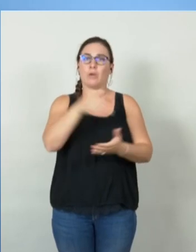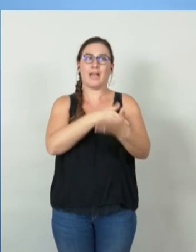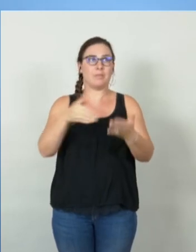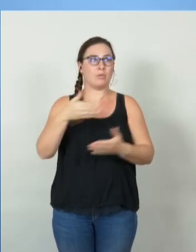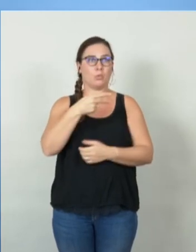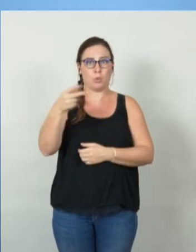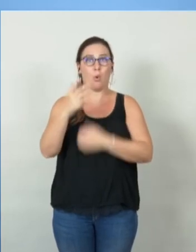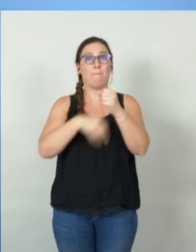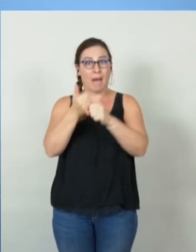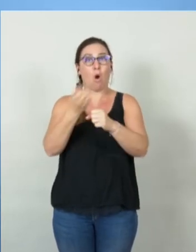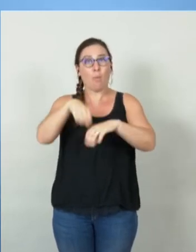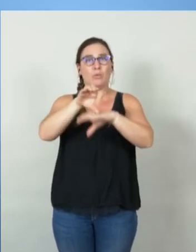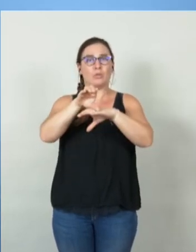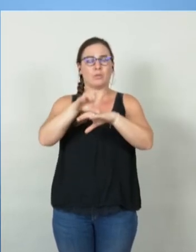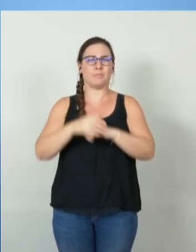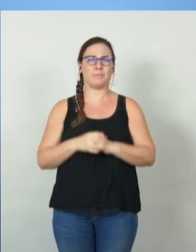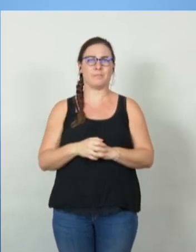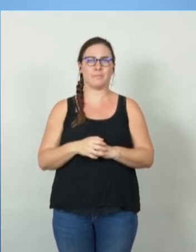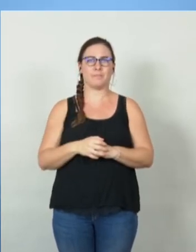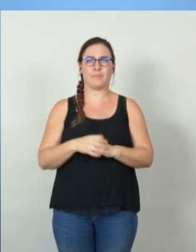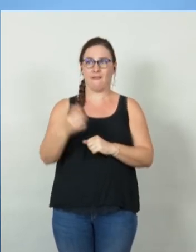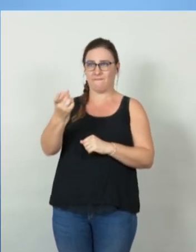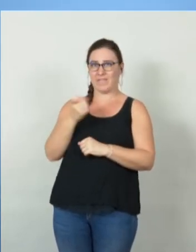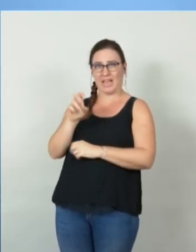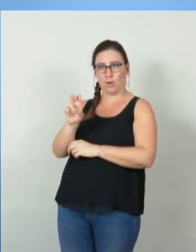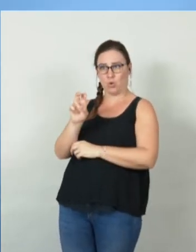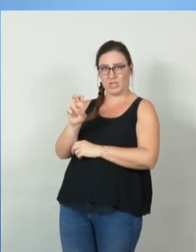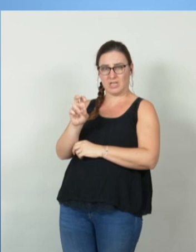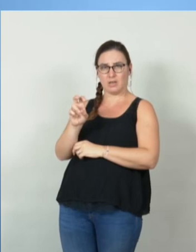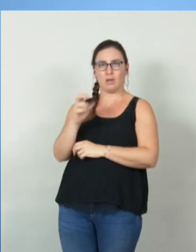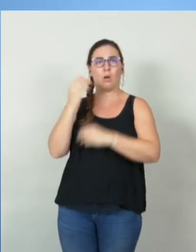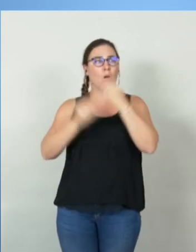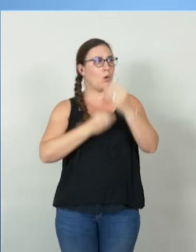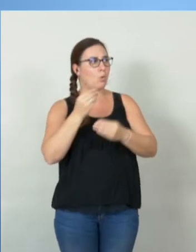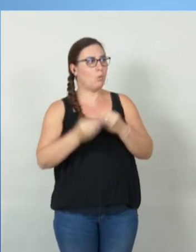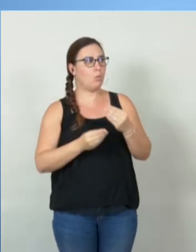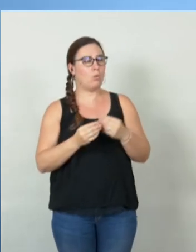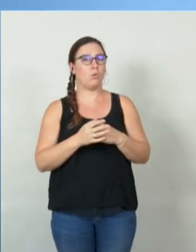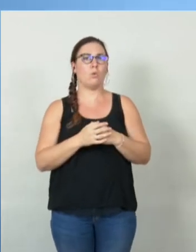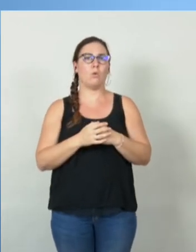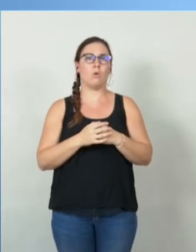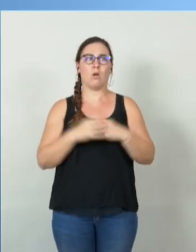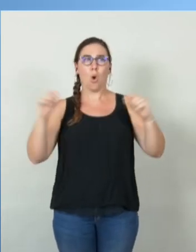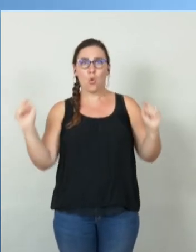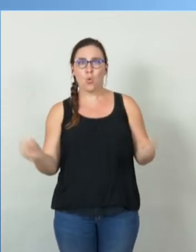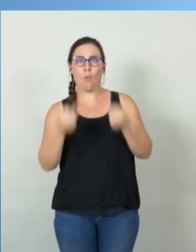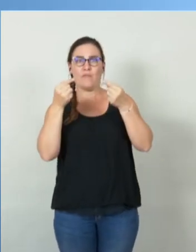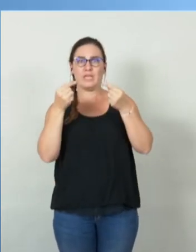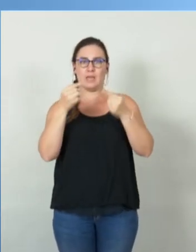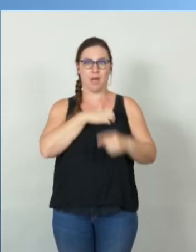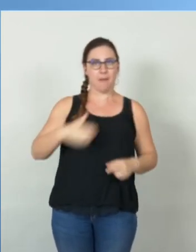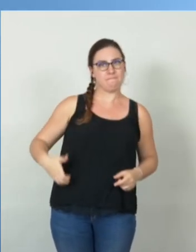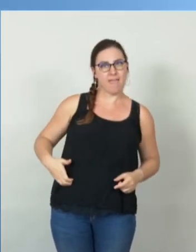plus financer l'écologie ou c'est pour financer un conflit du maire